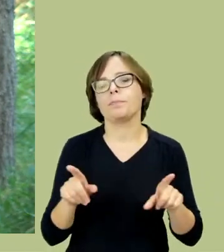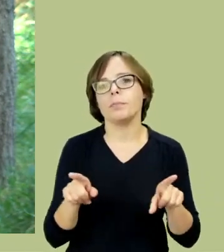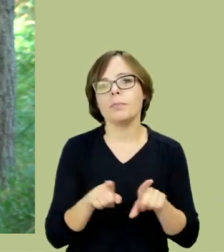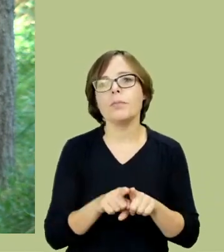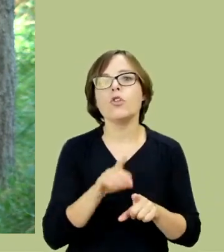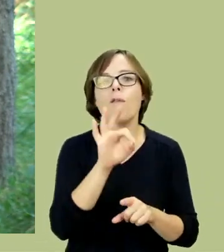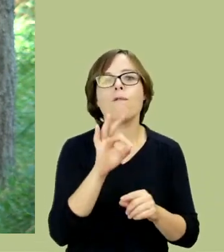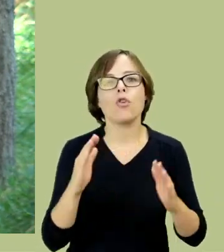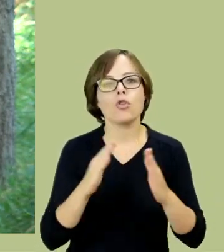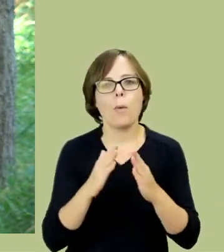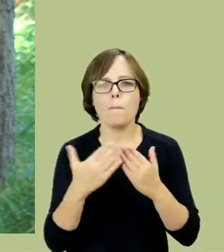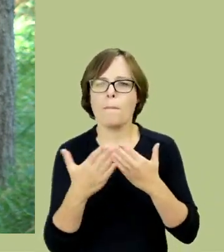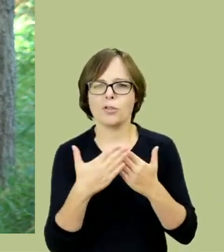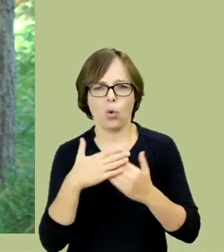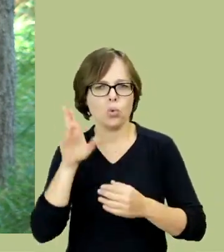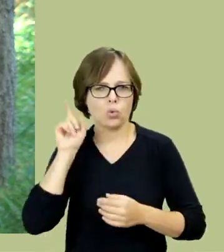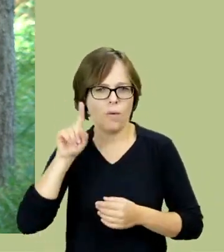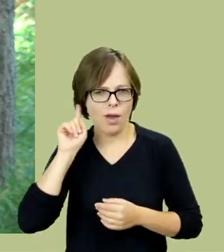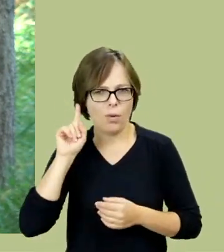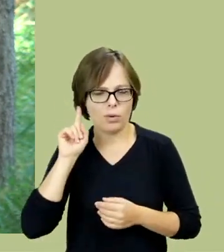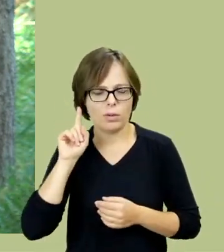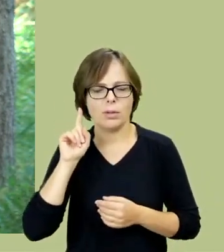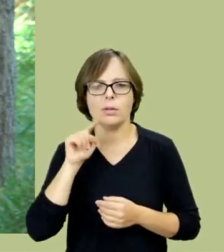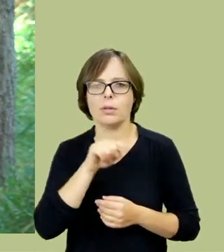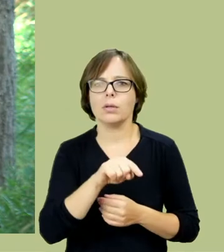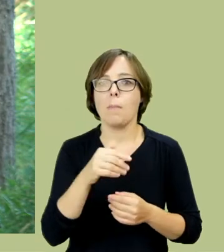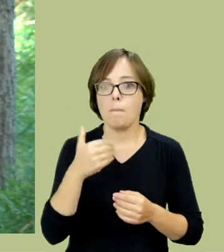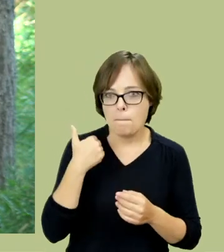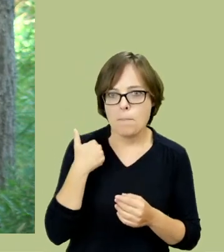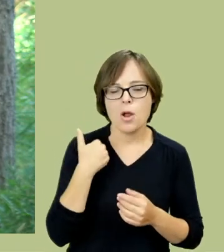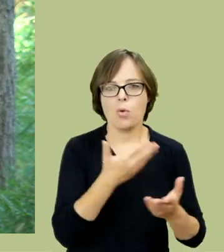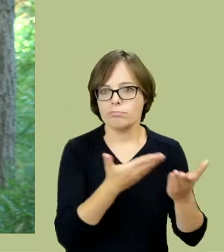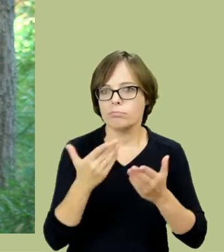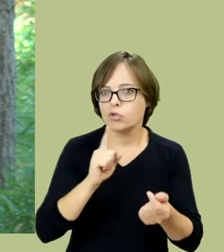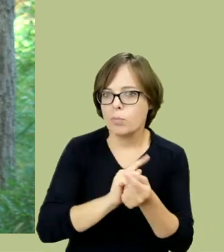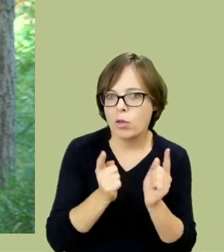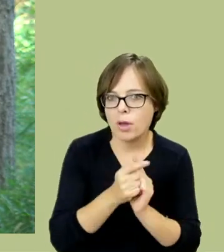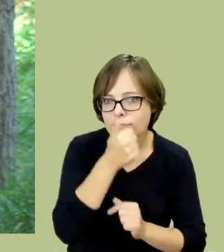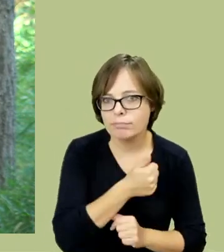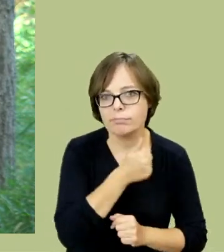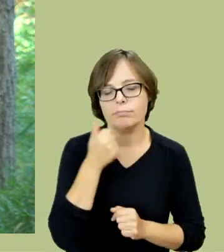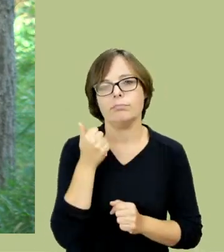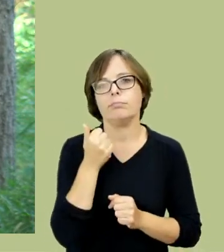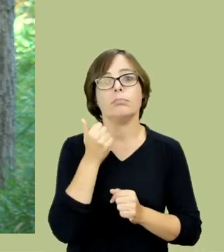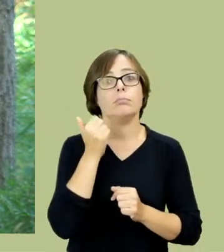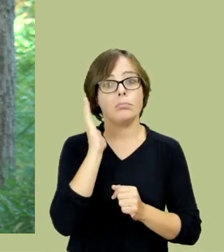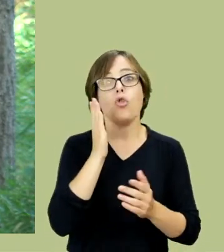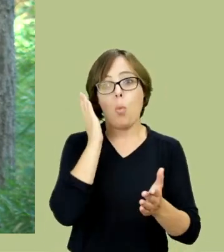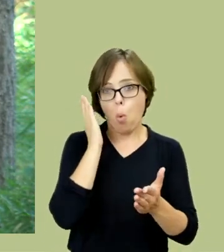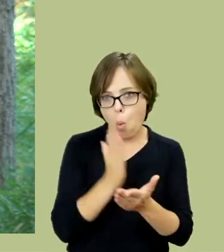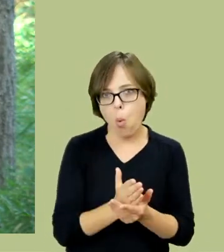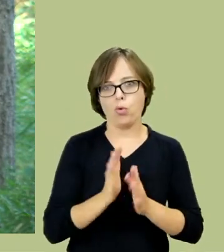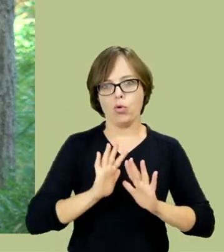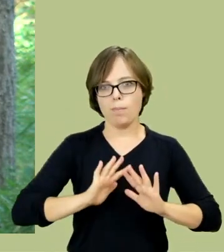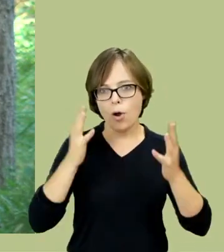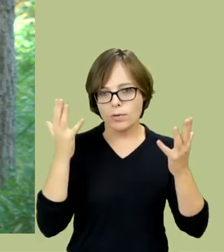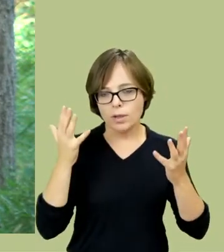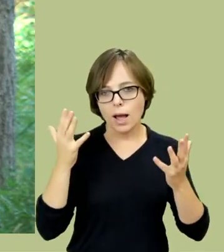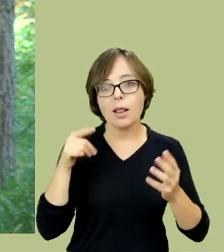dworku nieopodal Suwałk wówczas odbywały się spotkania, że kiedy już trwało powstanie,